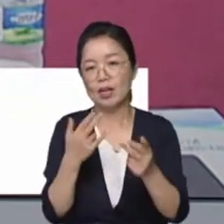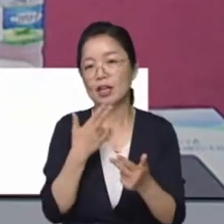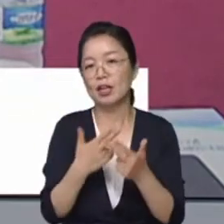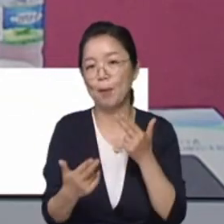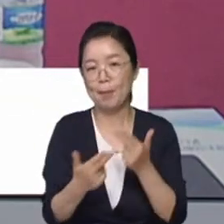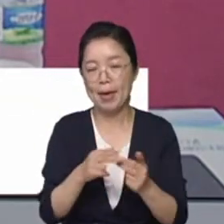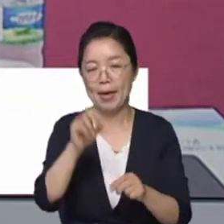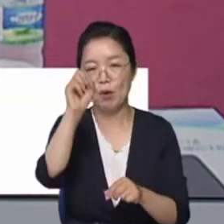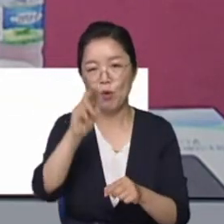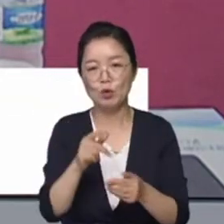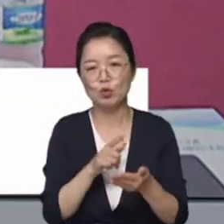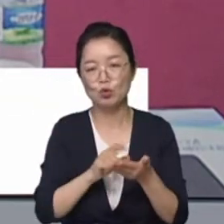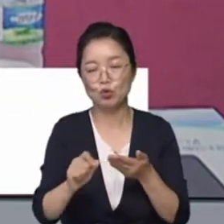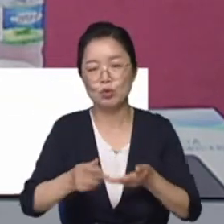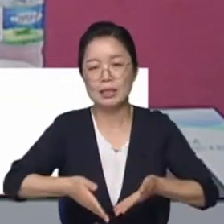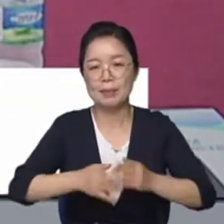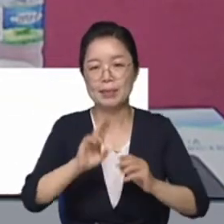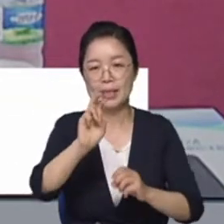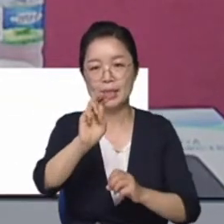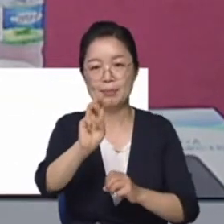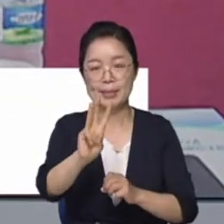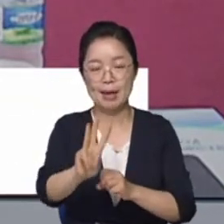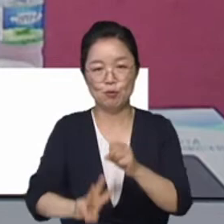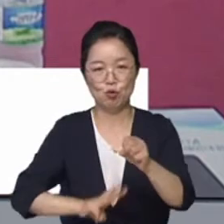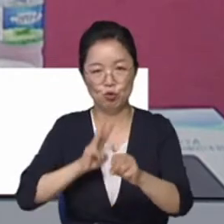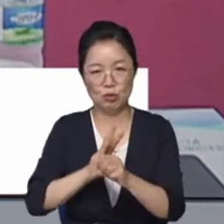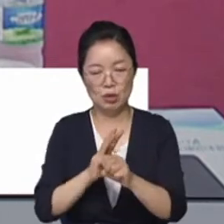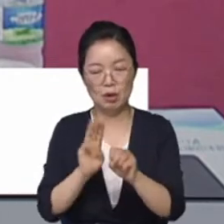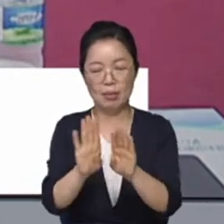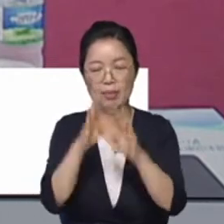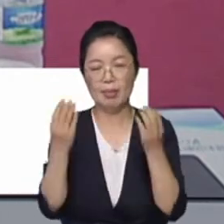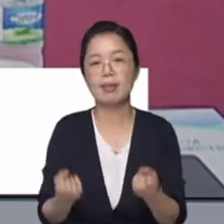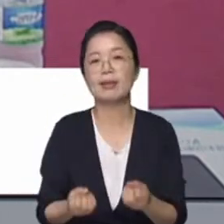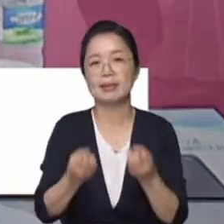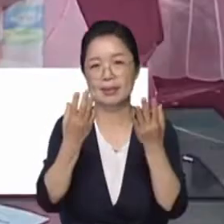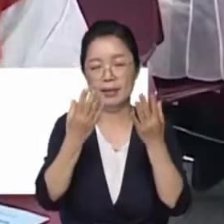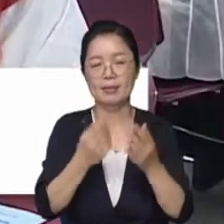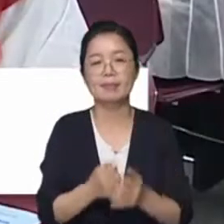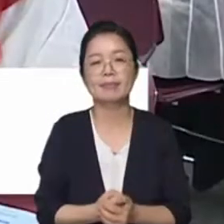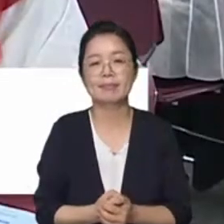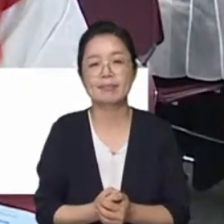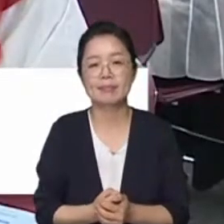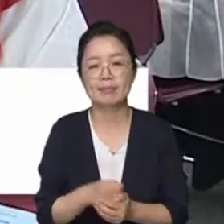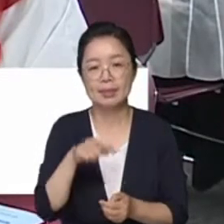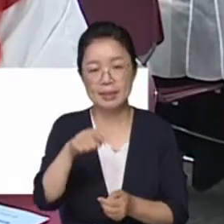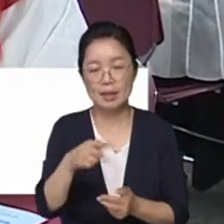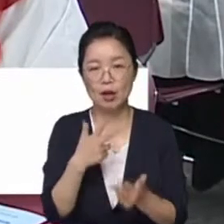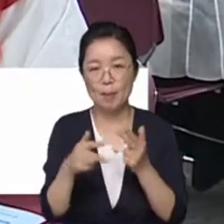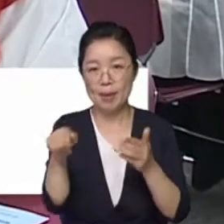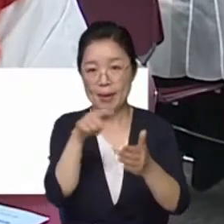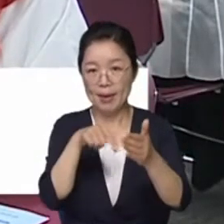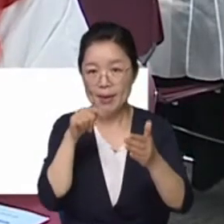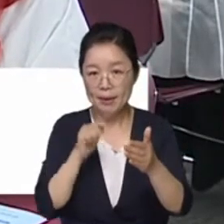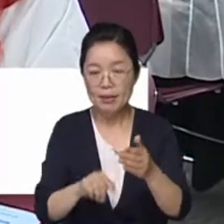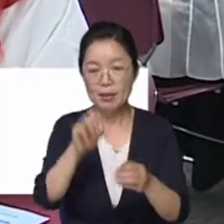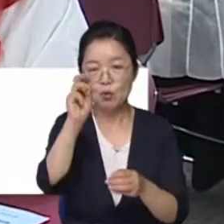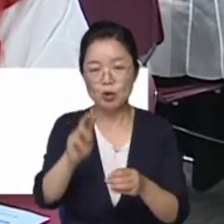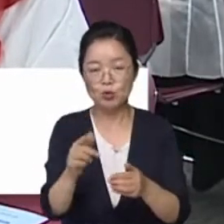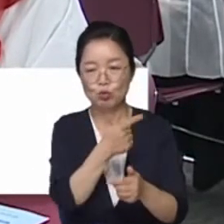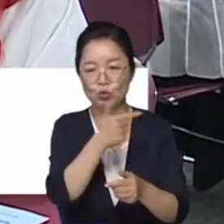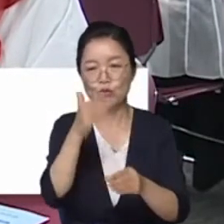한국여성경제인협회 광주지회 창립 23주년을 기념하는 행사가 열렸습니다. 여경협 광주지회는 오늘 광주